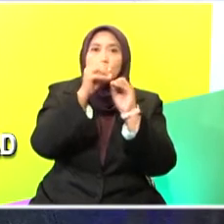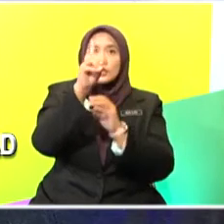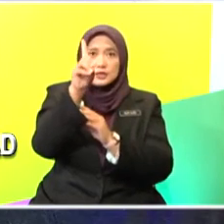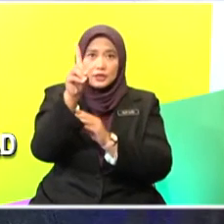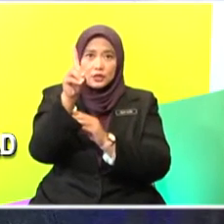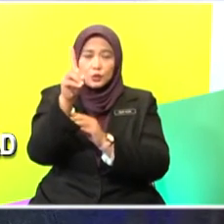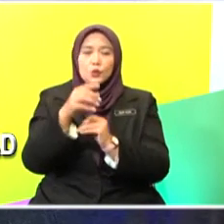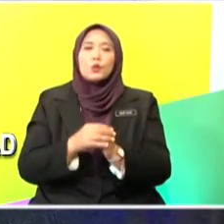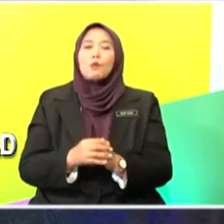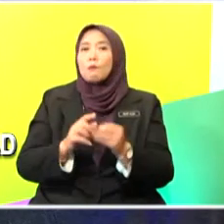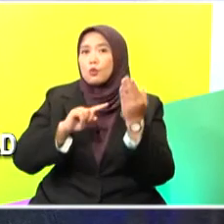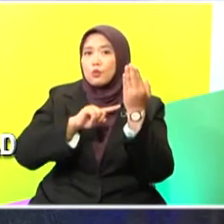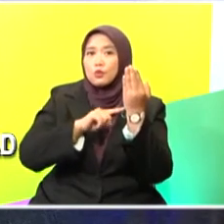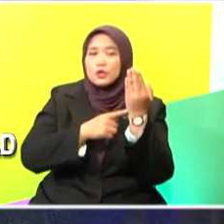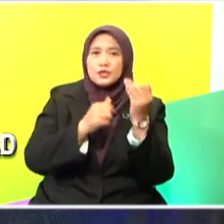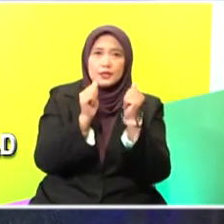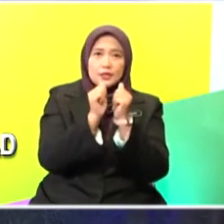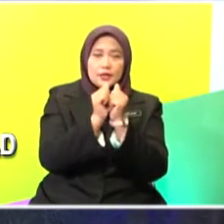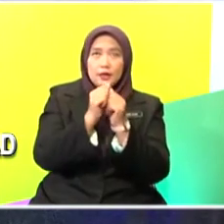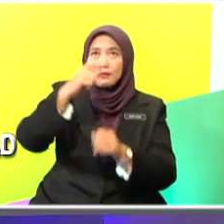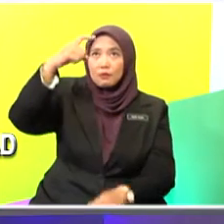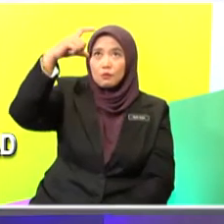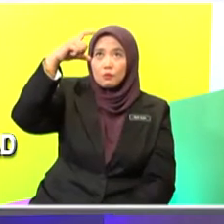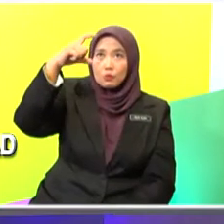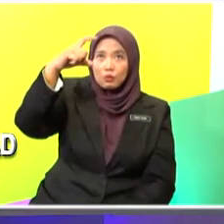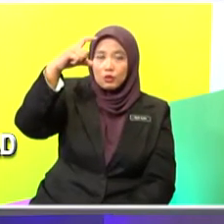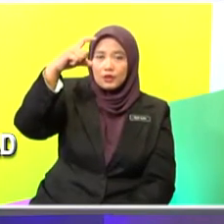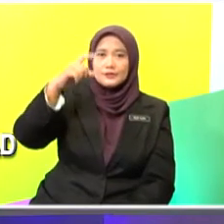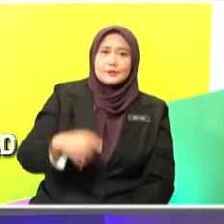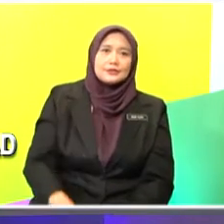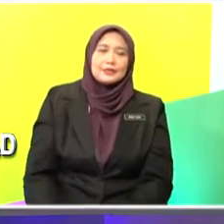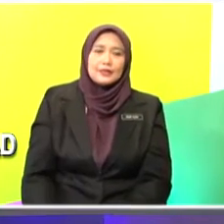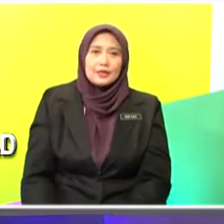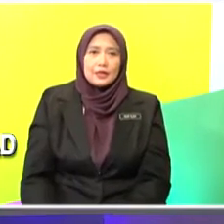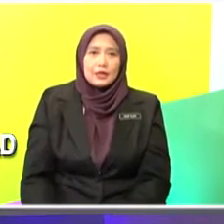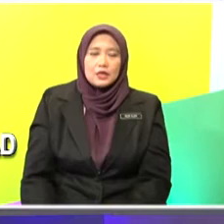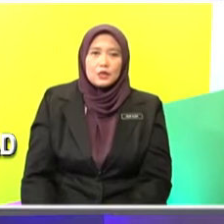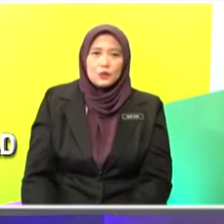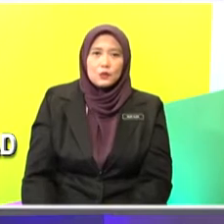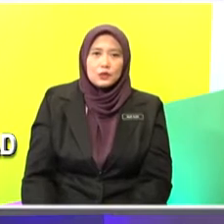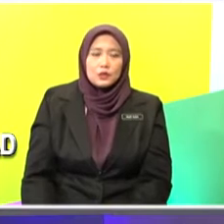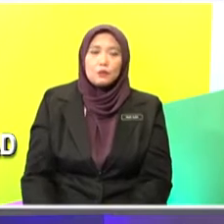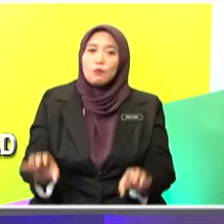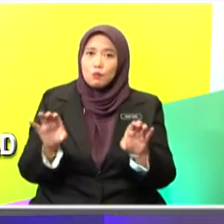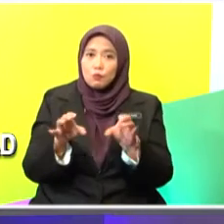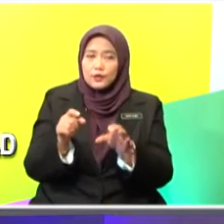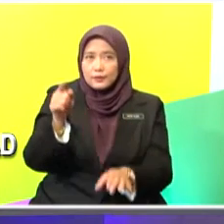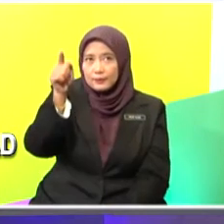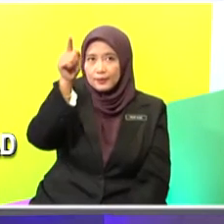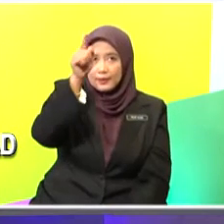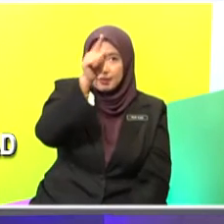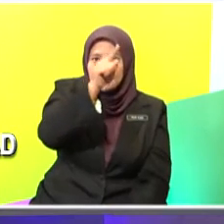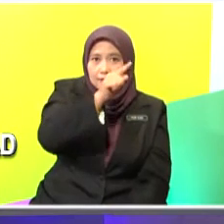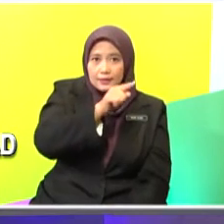cuba Hakim. Okey. Sambung. Baik cikgu, saya cuba ya. Okey, kita tarik.